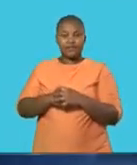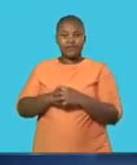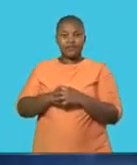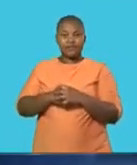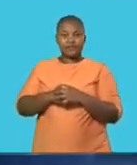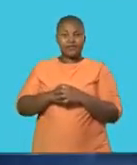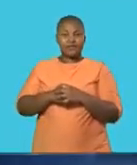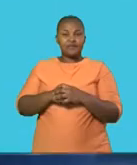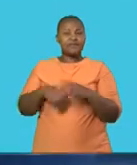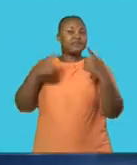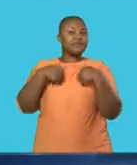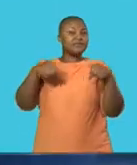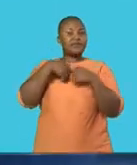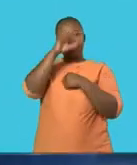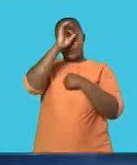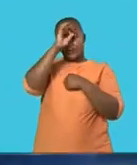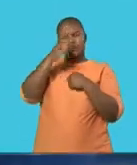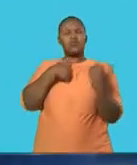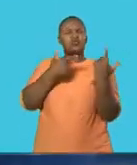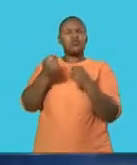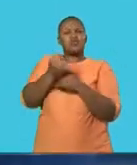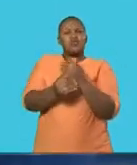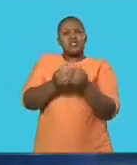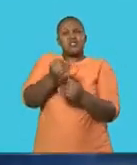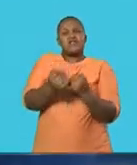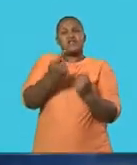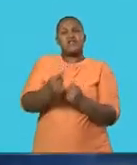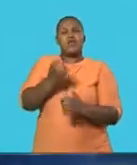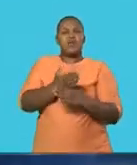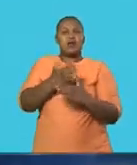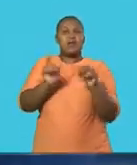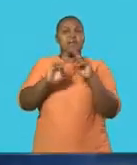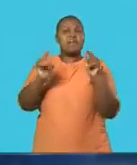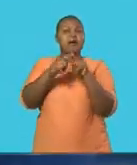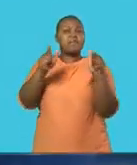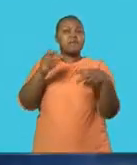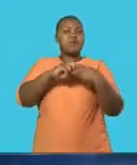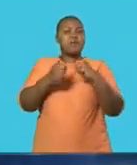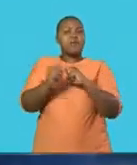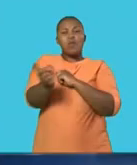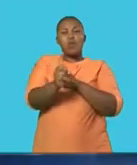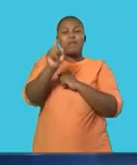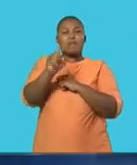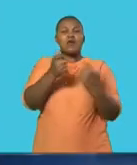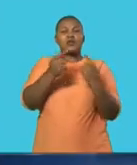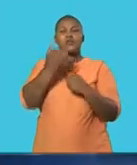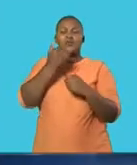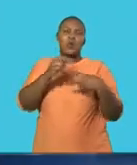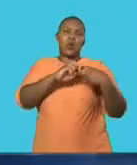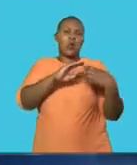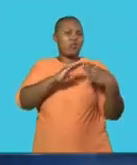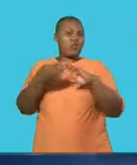the ones that do the processing of taking to work, but the major part of policing must be done by the community.